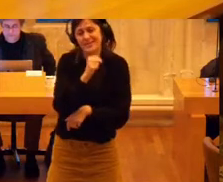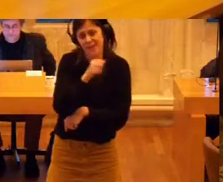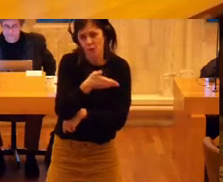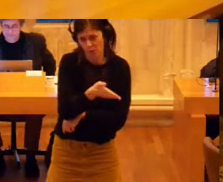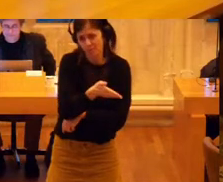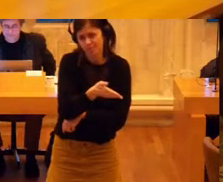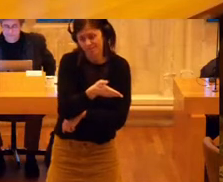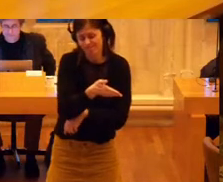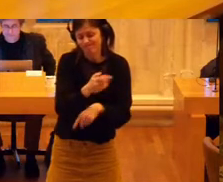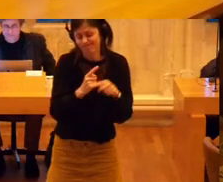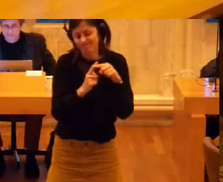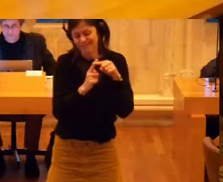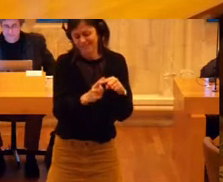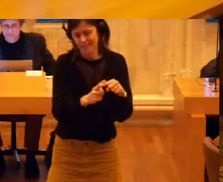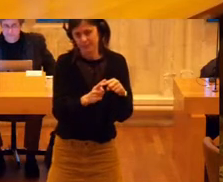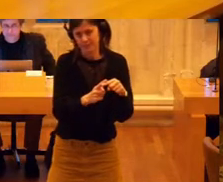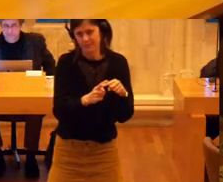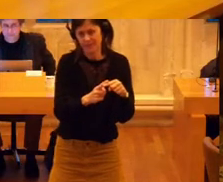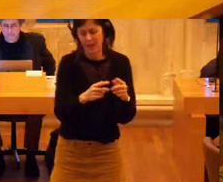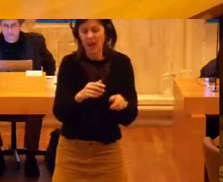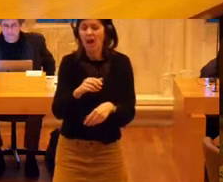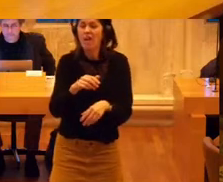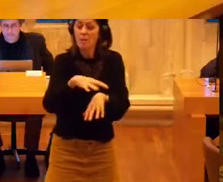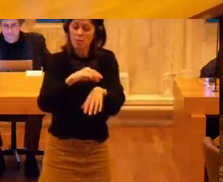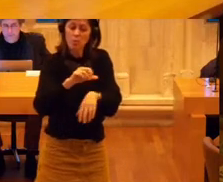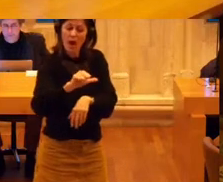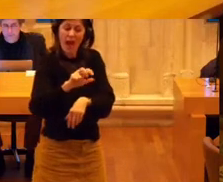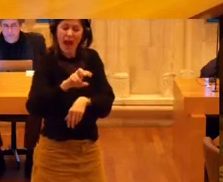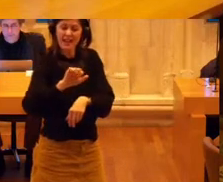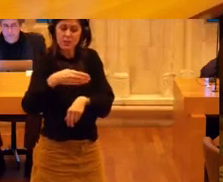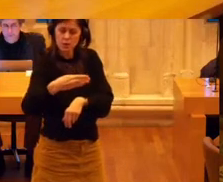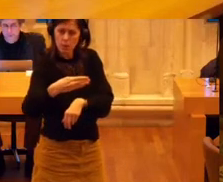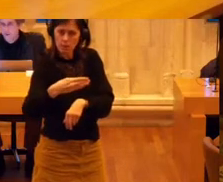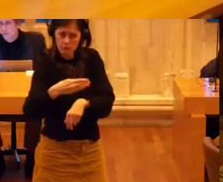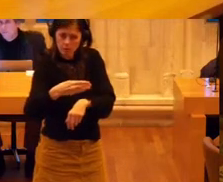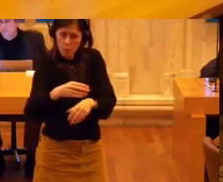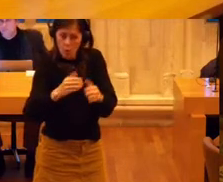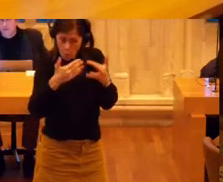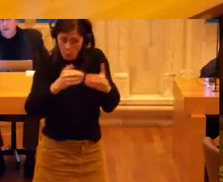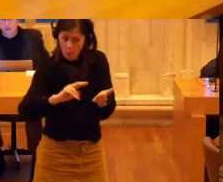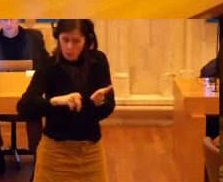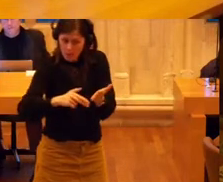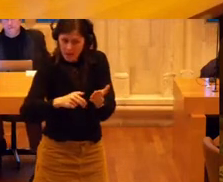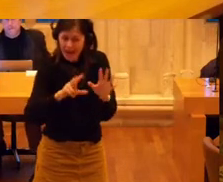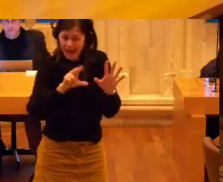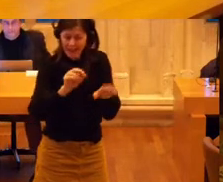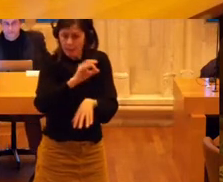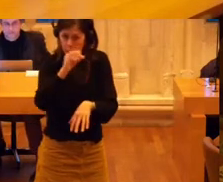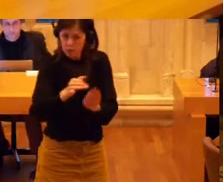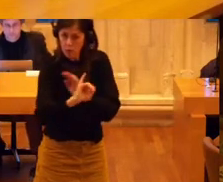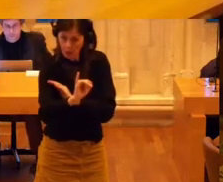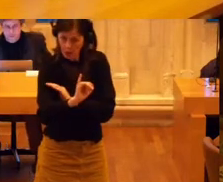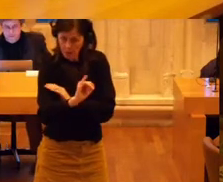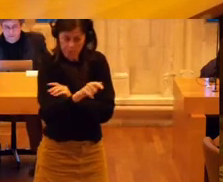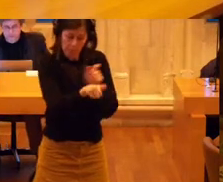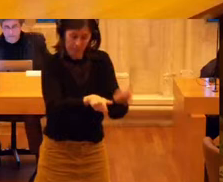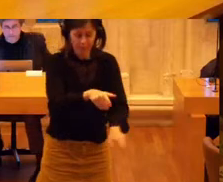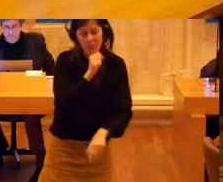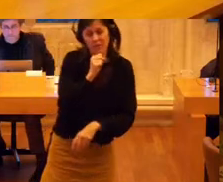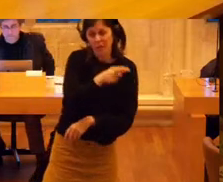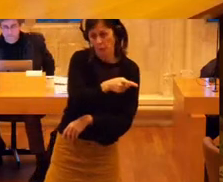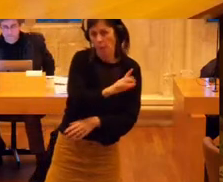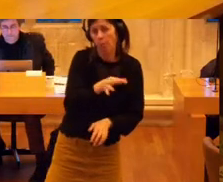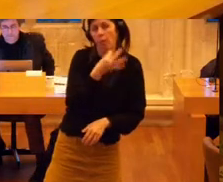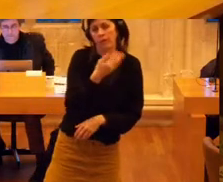senior, avec ASCOM, le contrat, plus de 80% était pour les seniors.